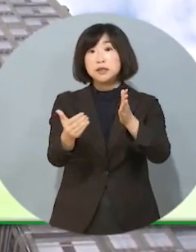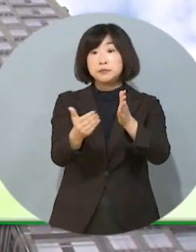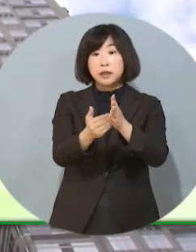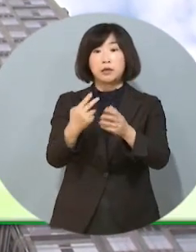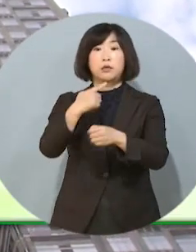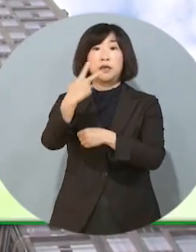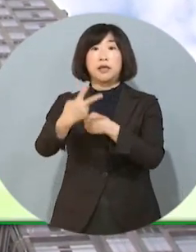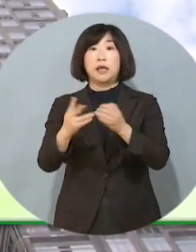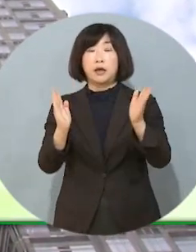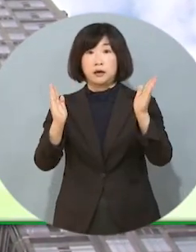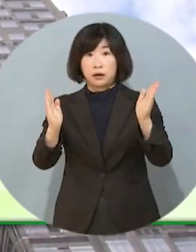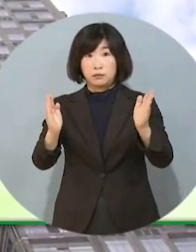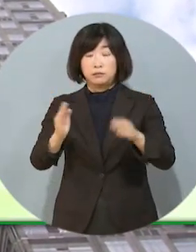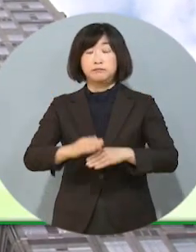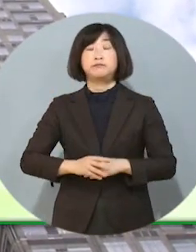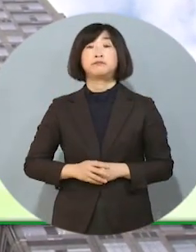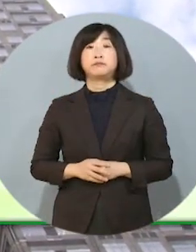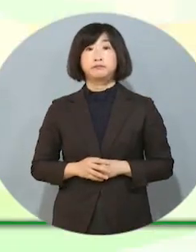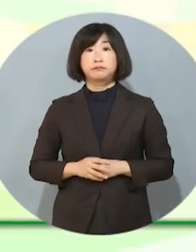年間